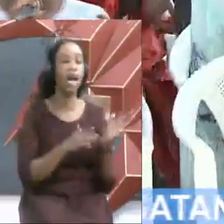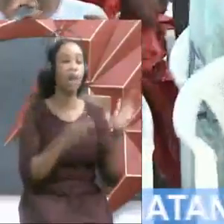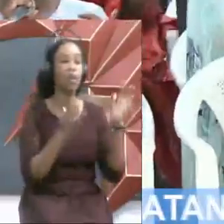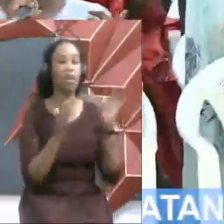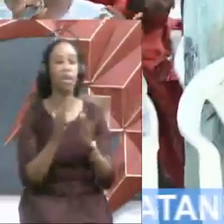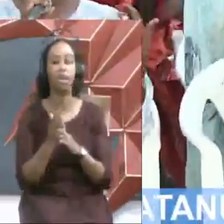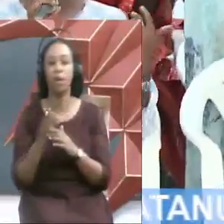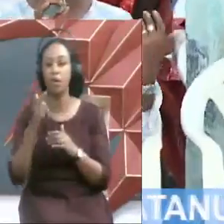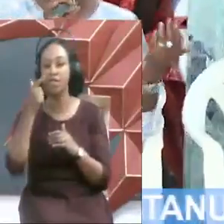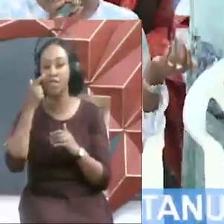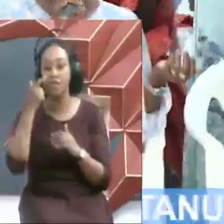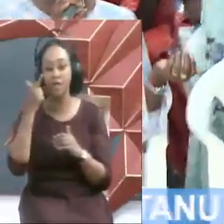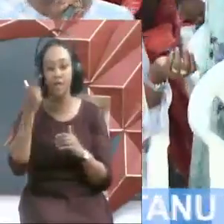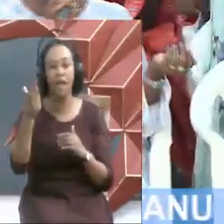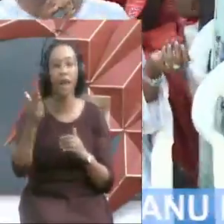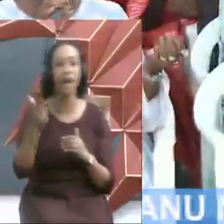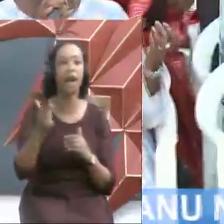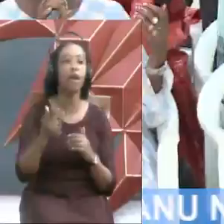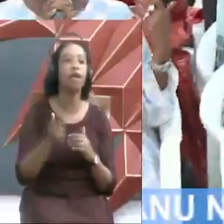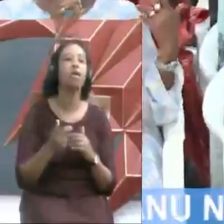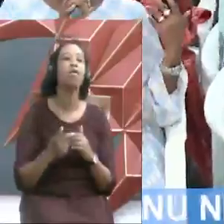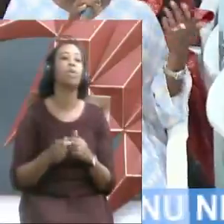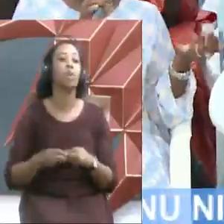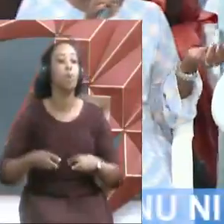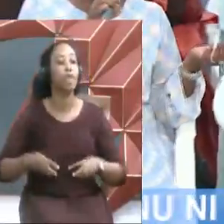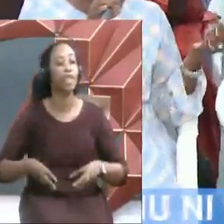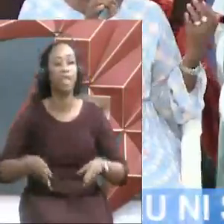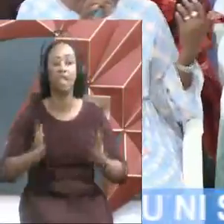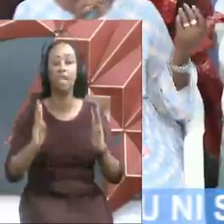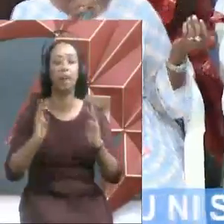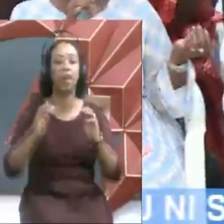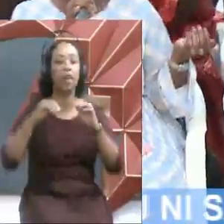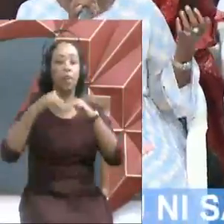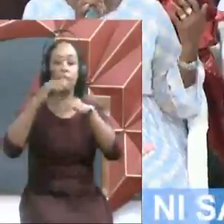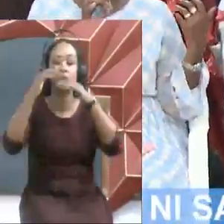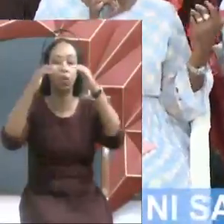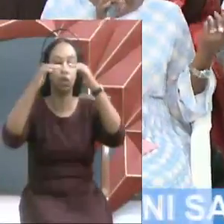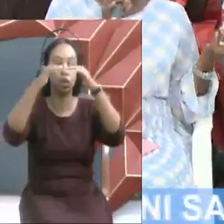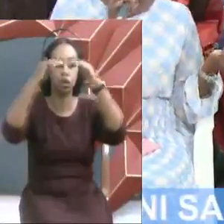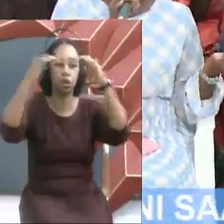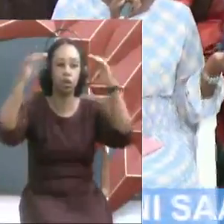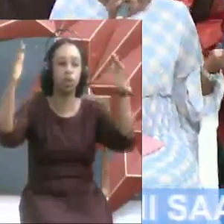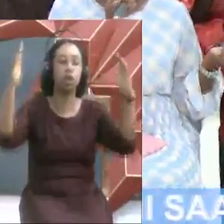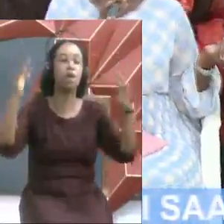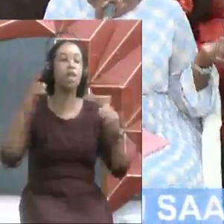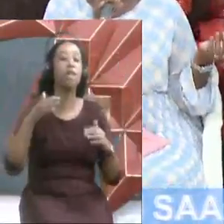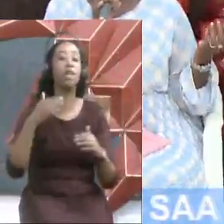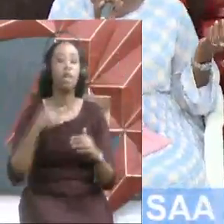Oh,